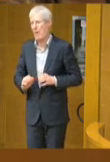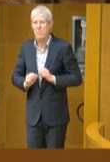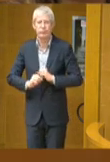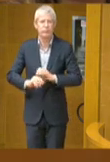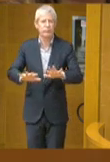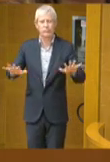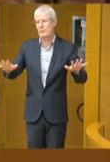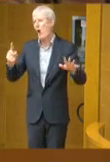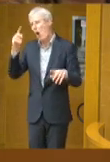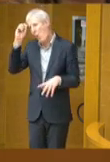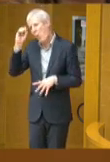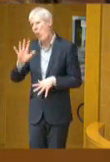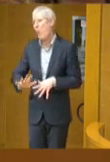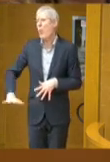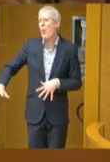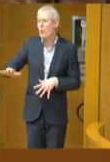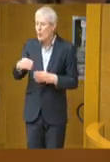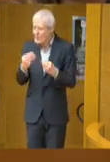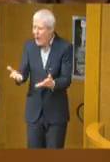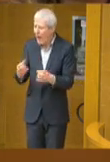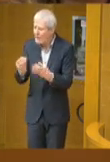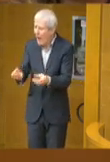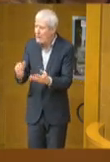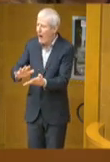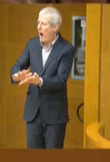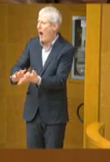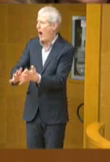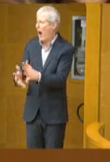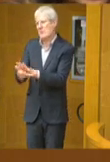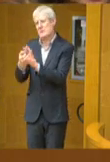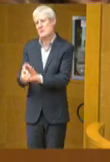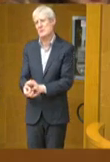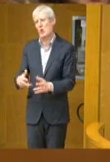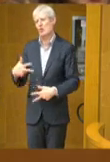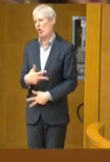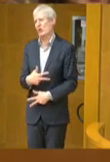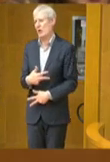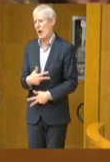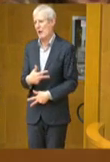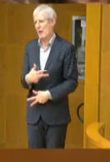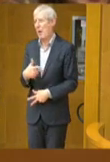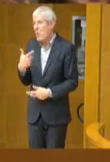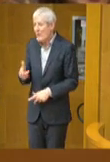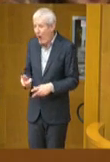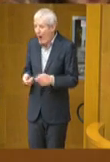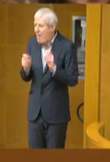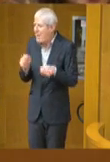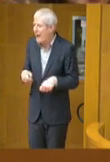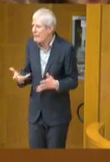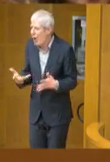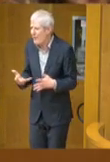culturale che cambierà profondamente la nostra società, finalmente, perché partiamo dal più